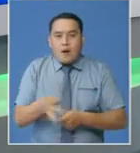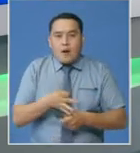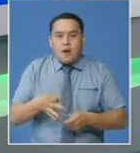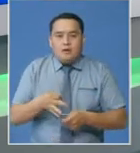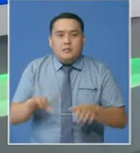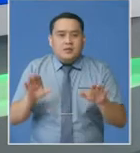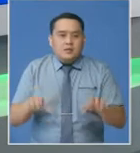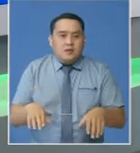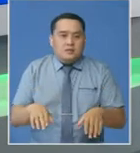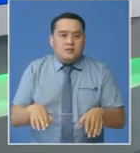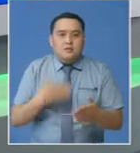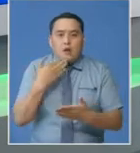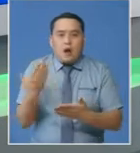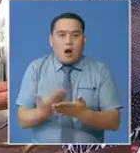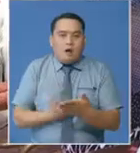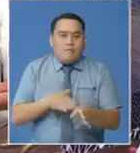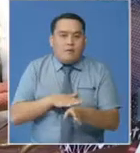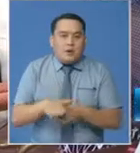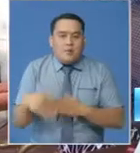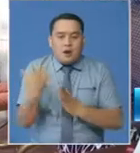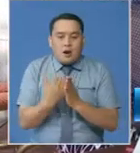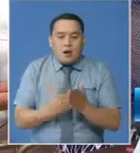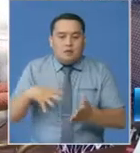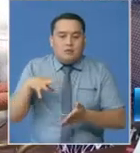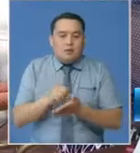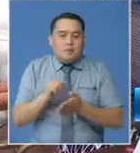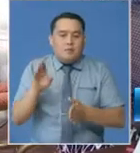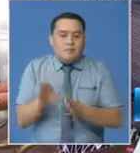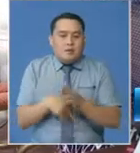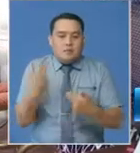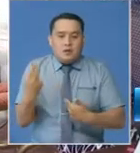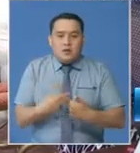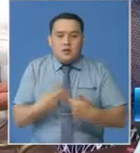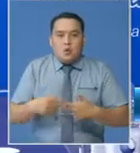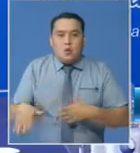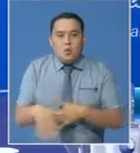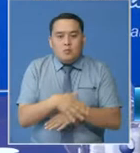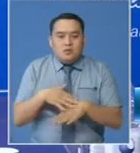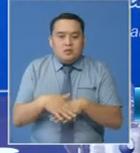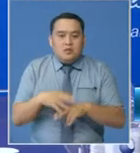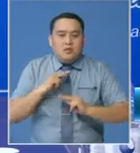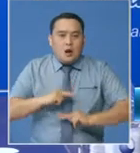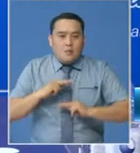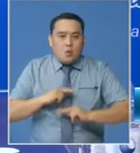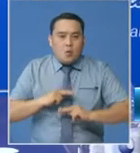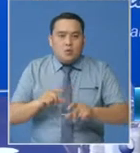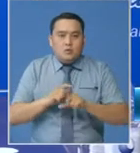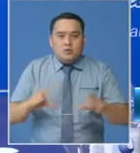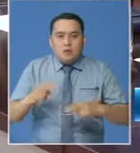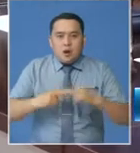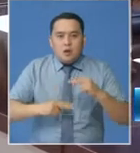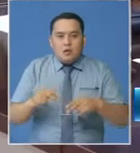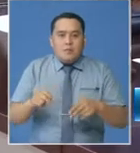звеньев представили краткие доклады о реализации программы партии «Безбарьерная среда». В частности, по вопросам доступности зданий и сооружений